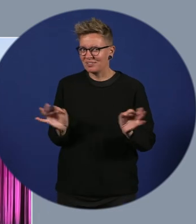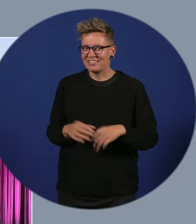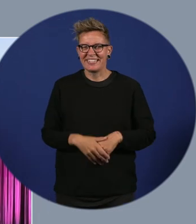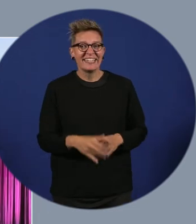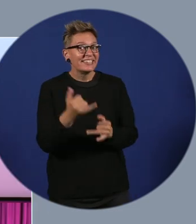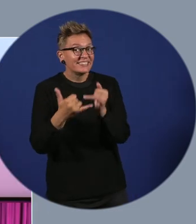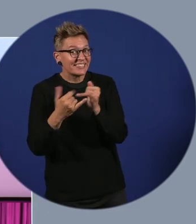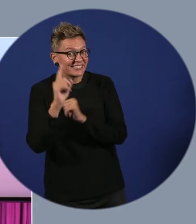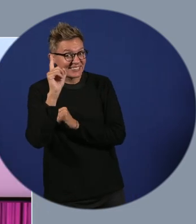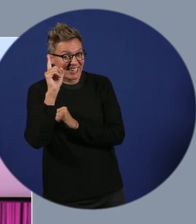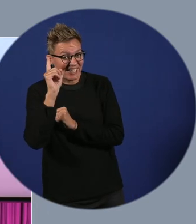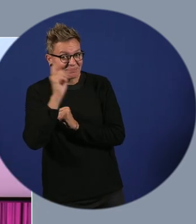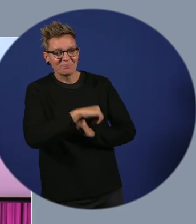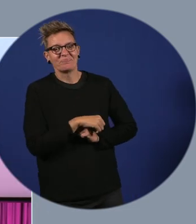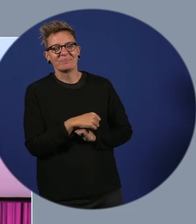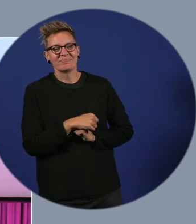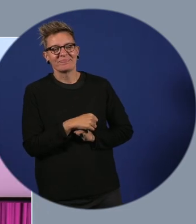grej, sista här nu också. Vi är ju,